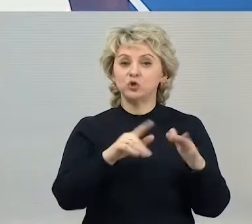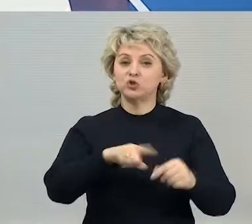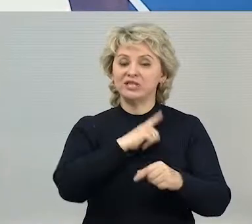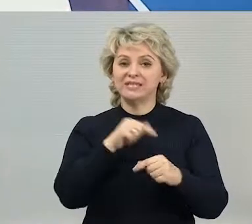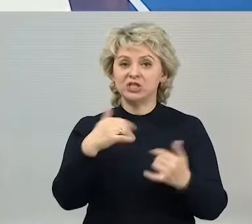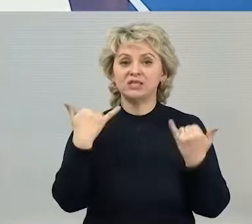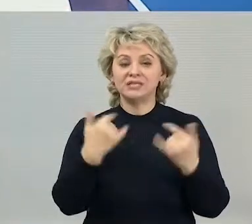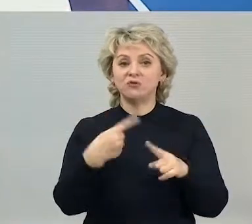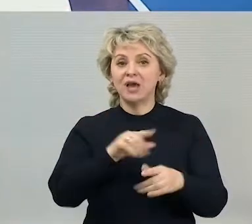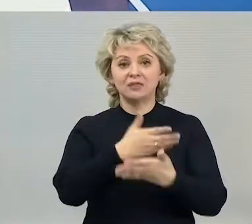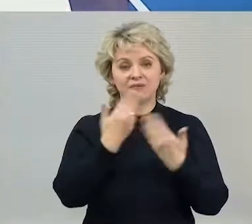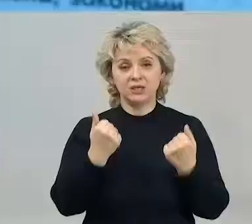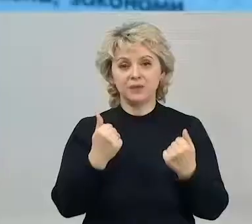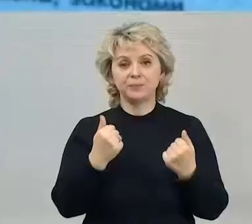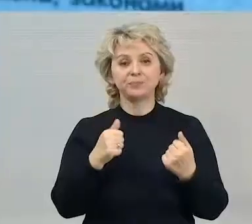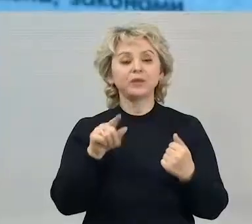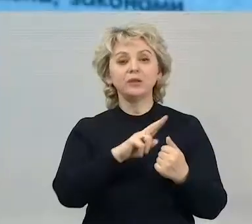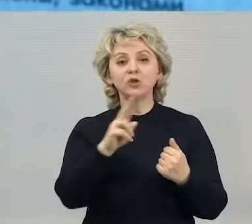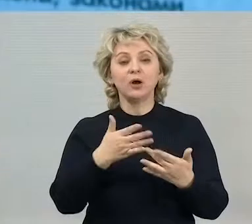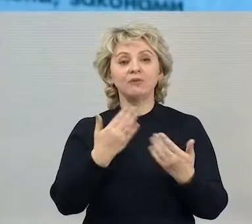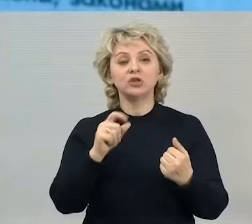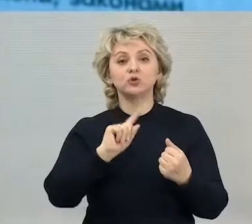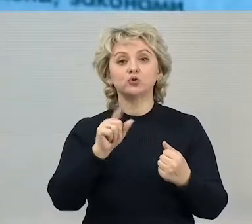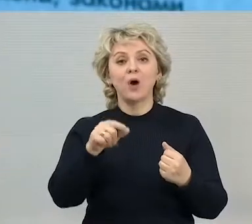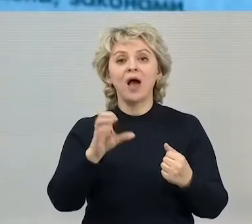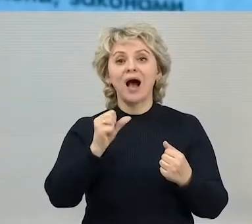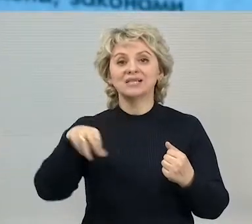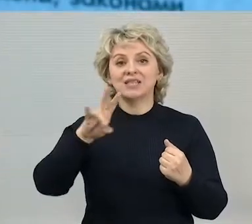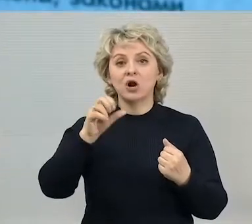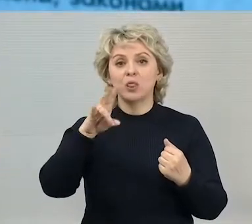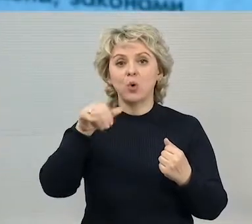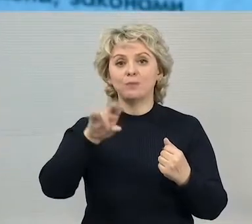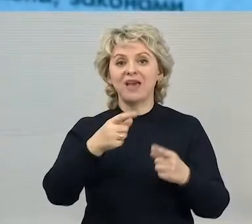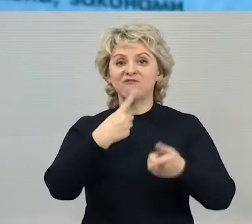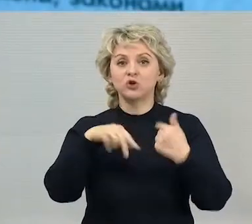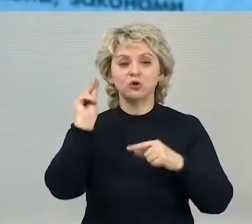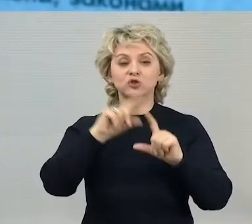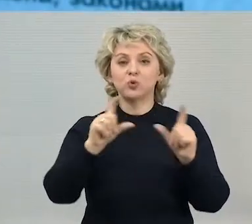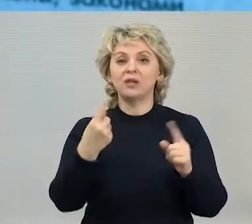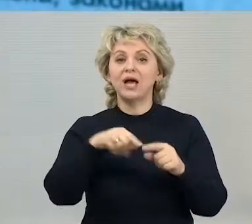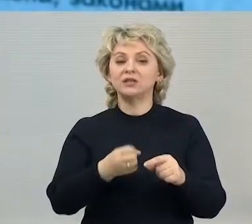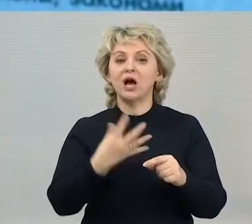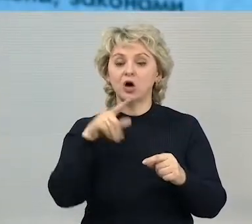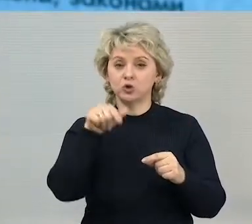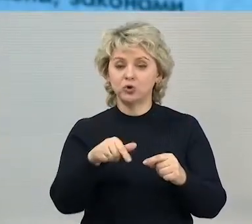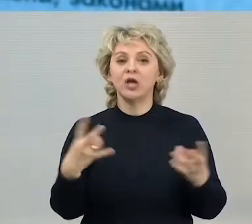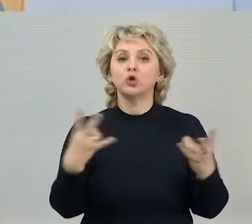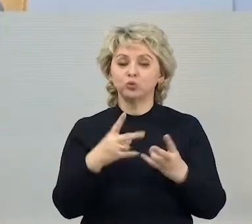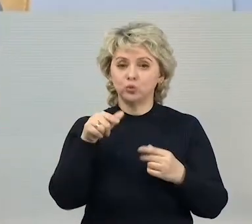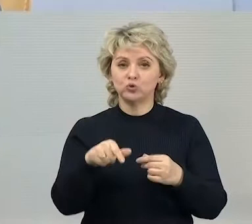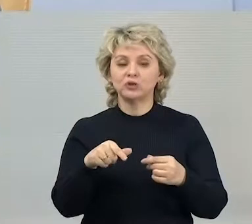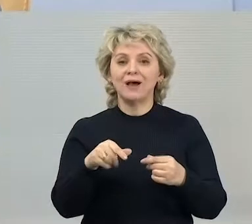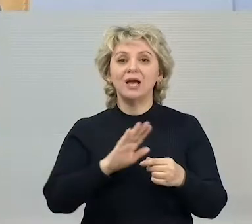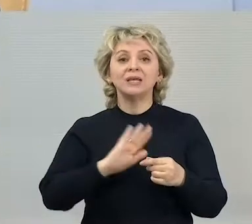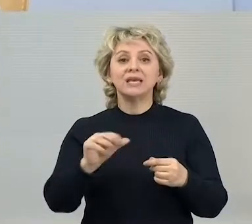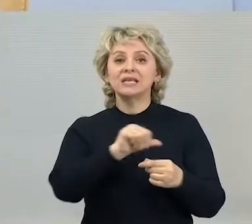силы. Сегодня этого нет. Ну, как вы думаете, вот то, что астрономия вернулась в школы, да? Это хорошо. Все-таки это будет, это нужно. А даже